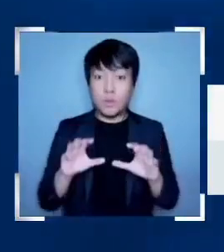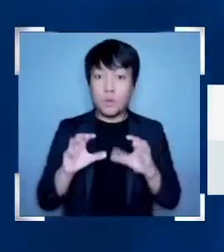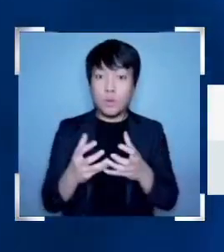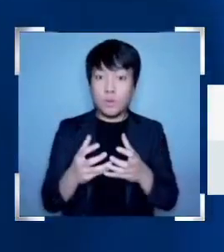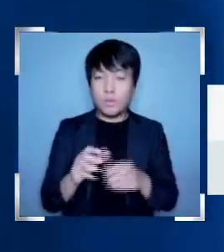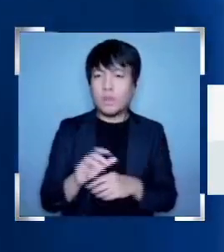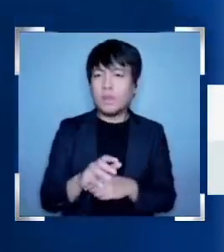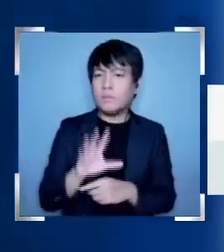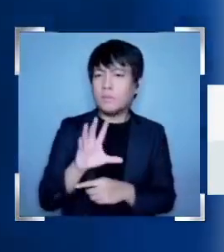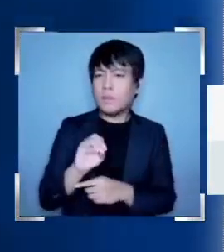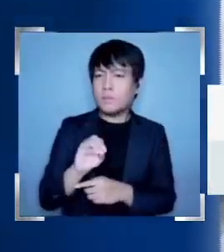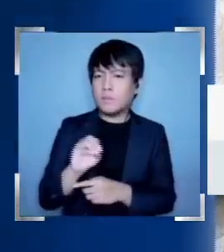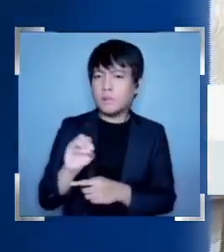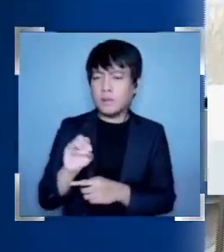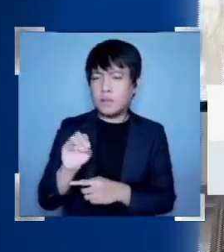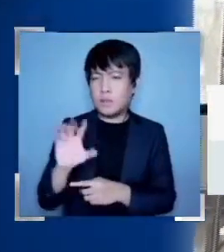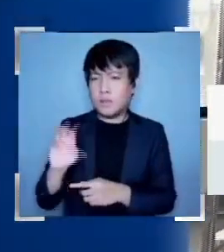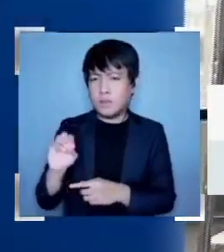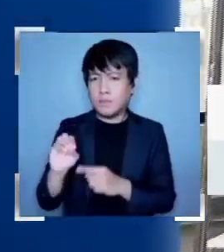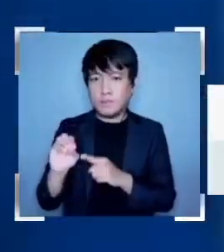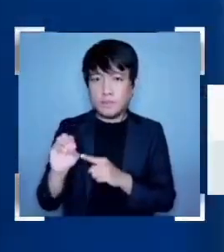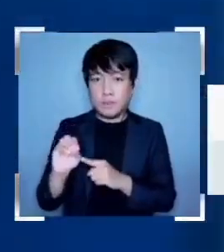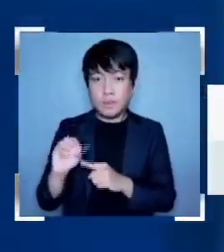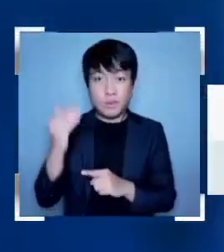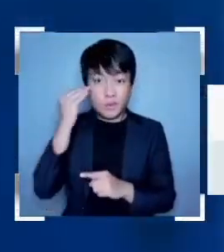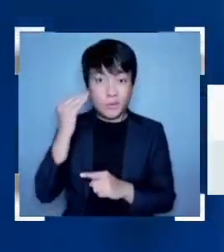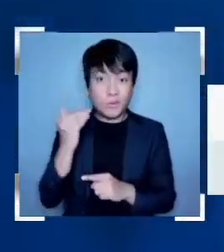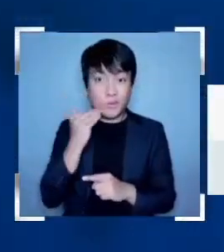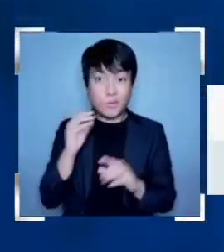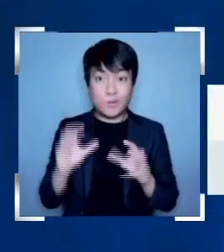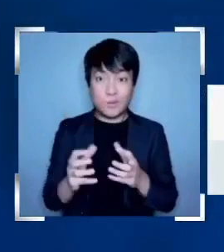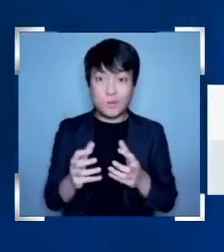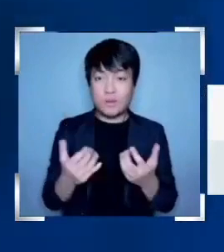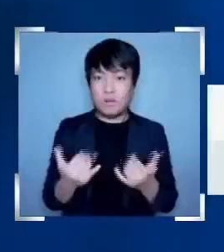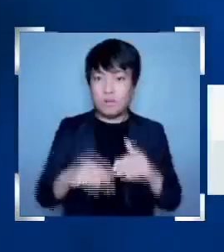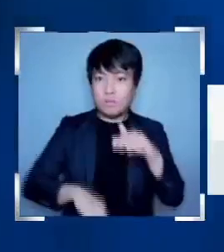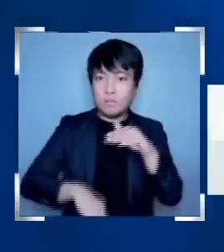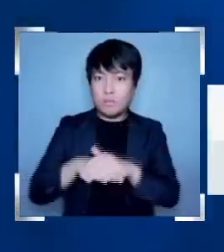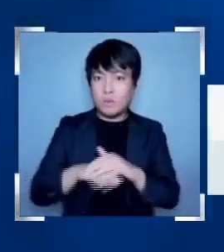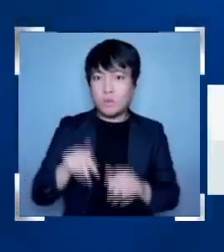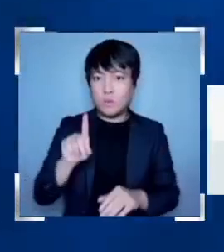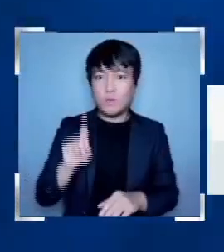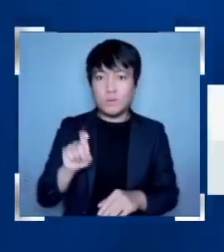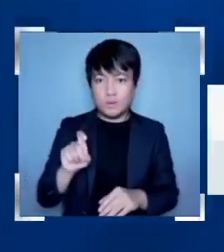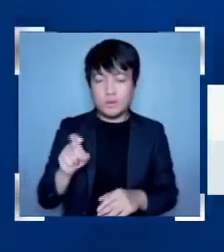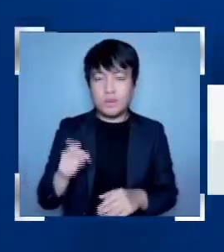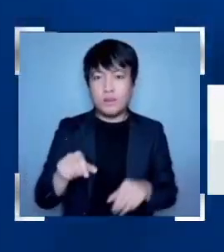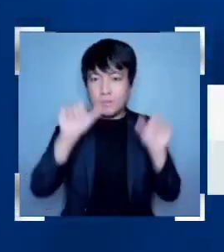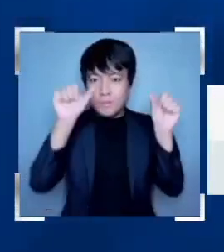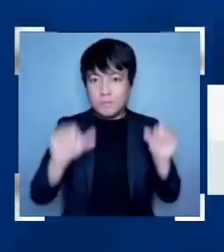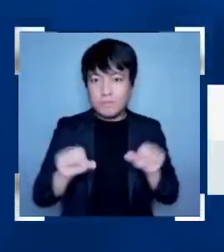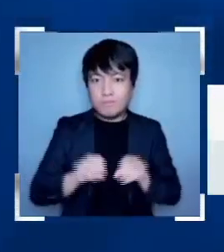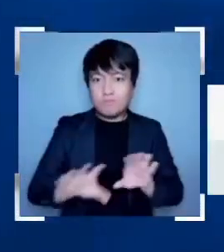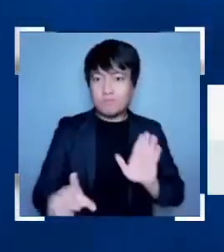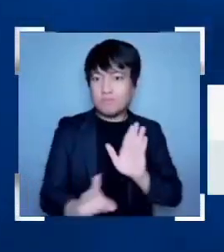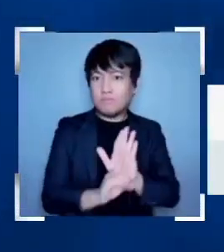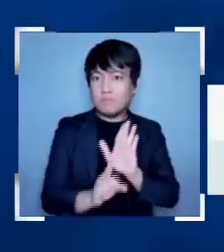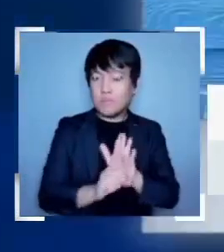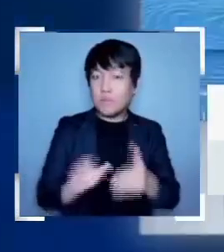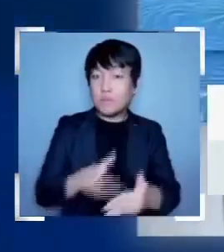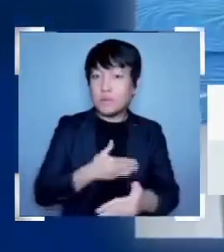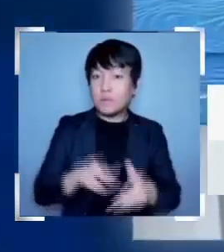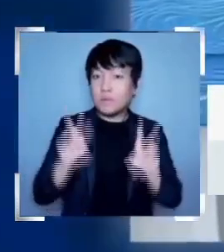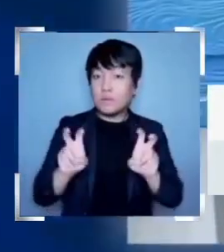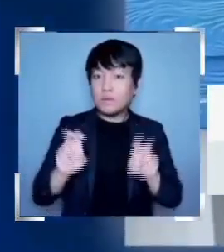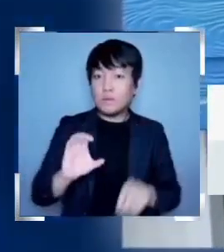ang pinakamabilis na K-pop group na makapasok sa Hot 100 ng Billboard charts. Para yan sa kanilang kanta na Cupid. Yan